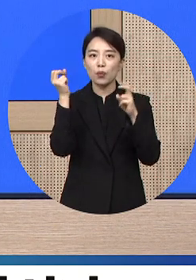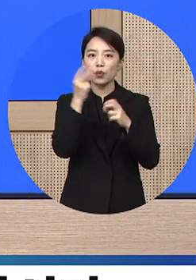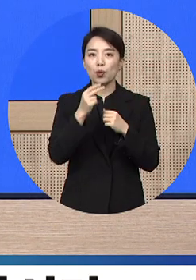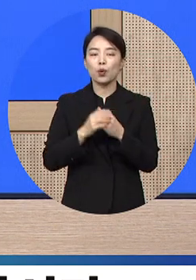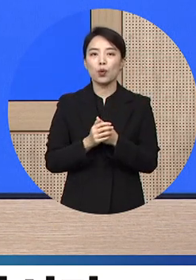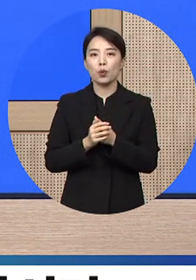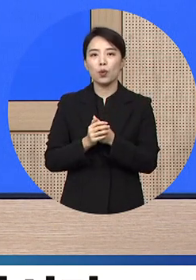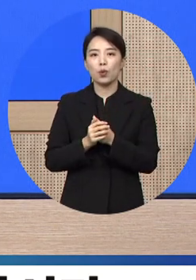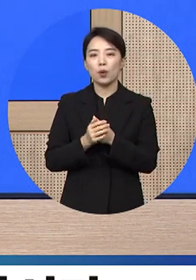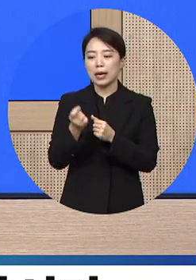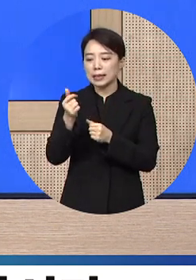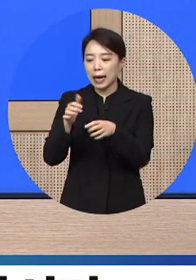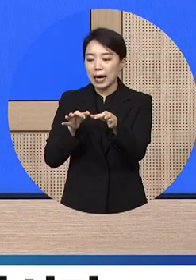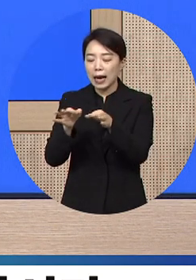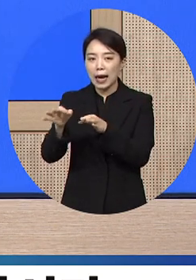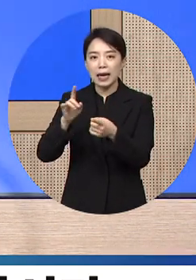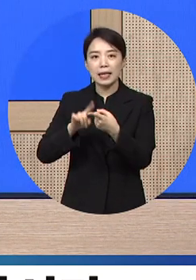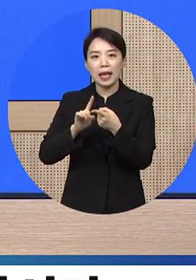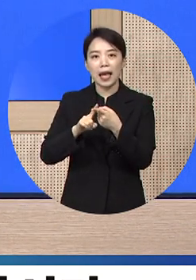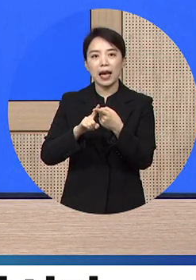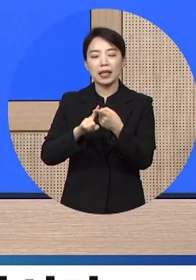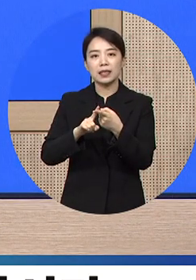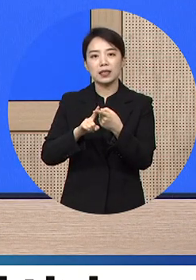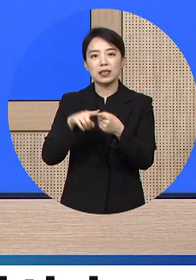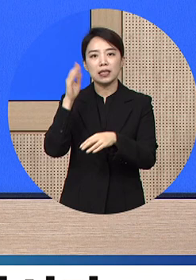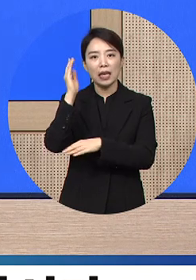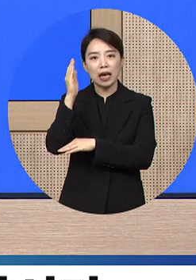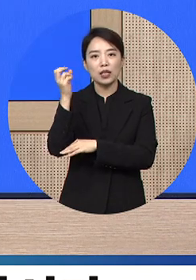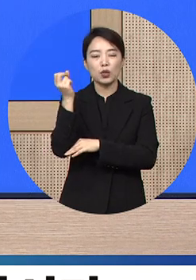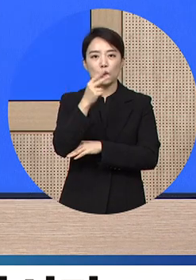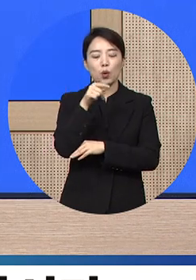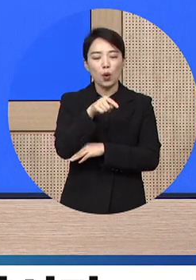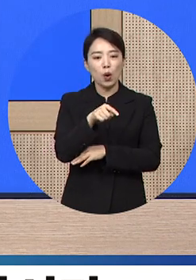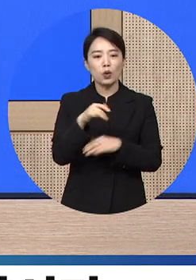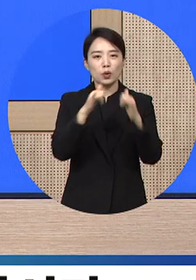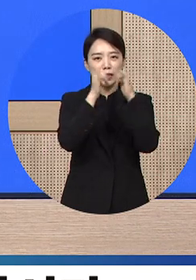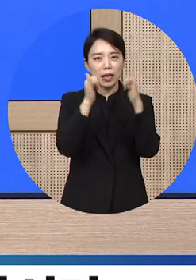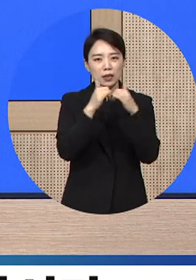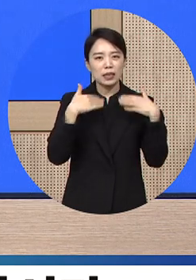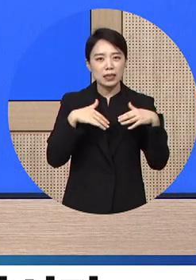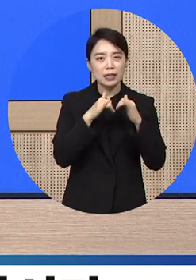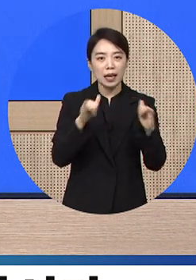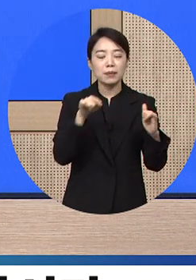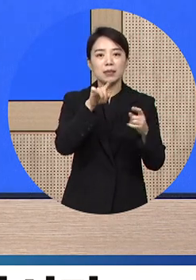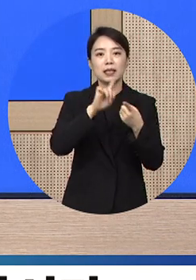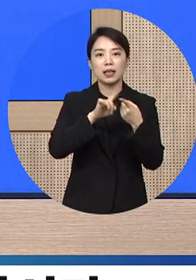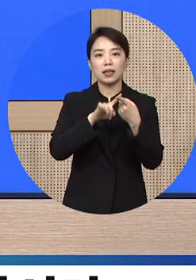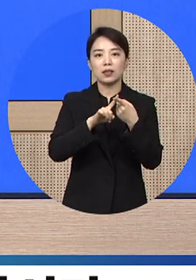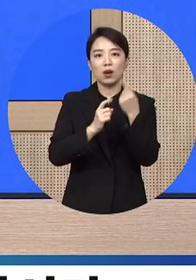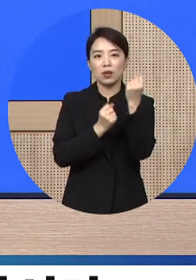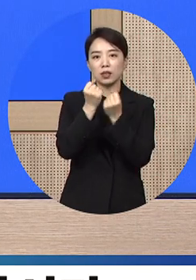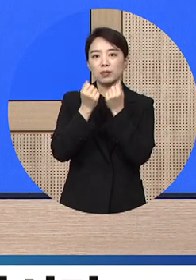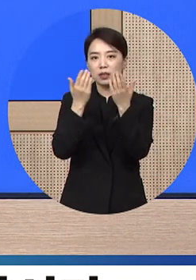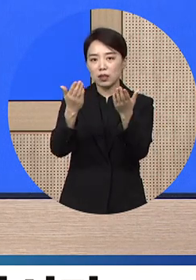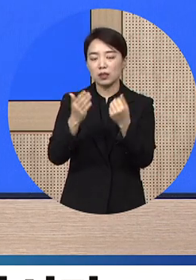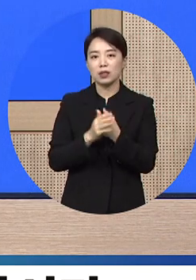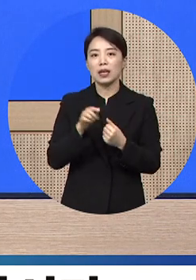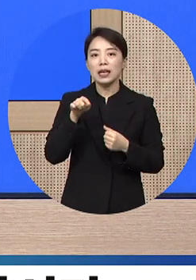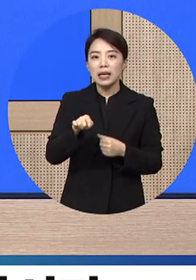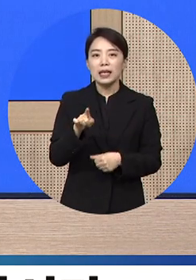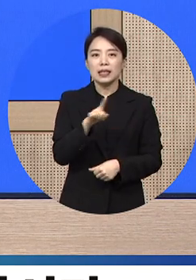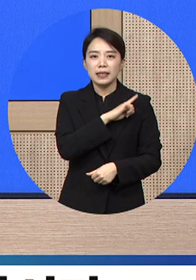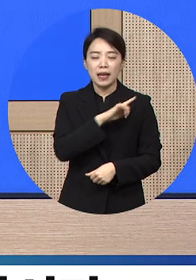소상공인이나 자영업자에 대한 얘기도 했고 또 그보다 더 어려운 취약계층에 대한 얘기를 했습니다. 이런 상황이 된다면 가장